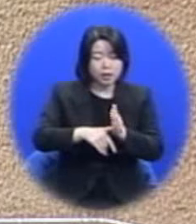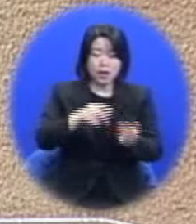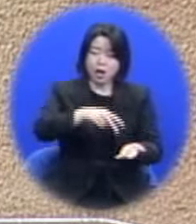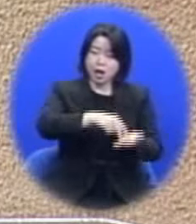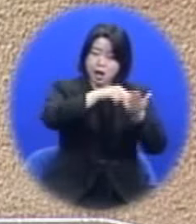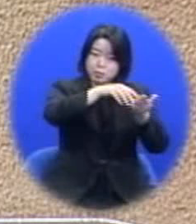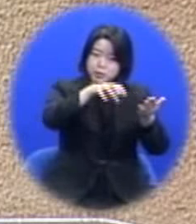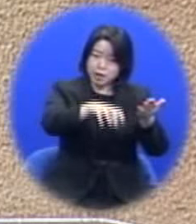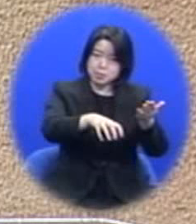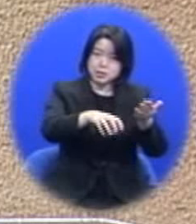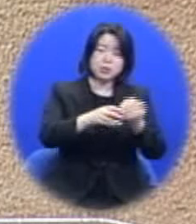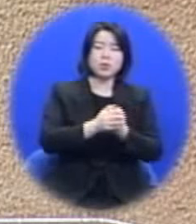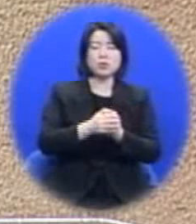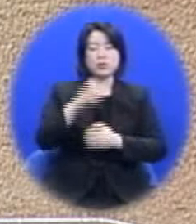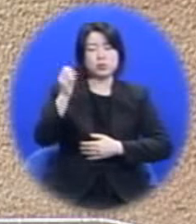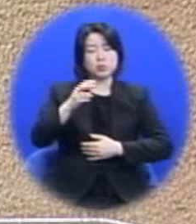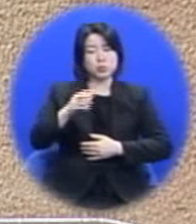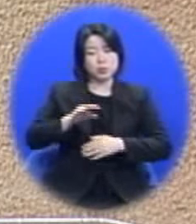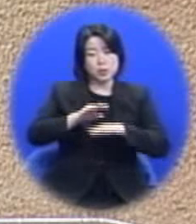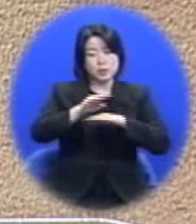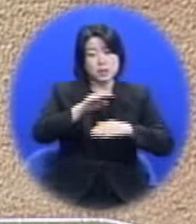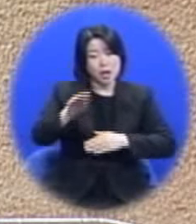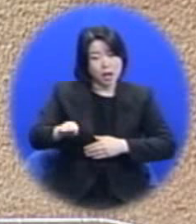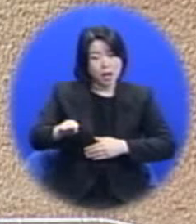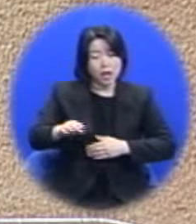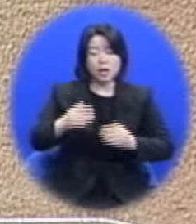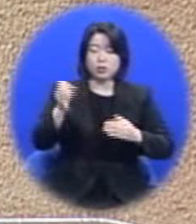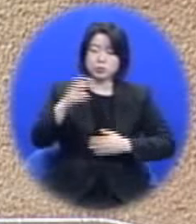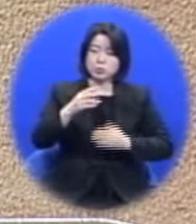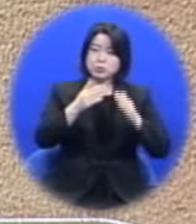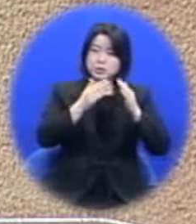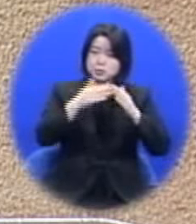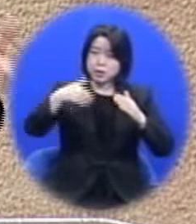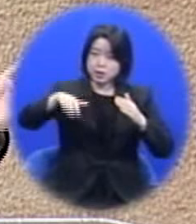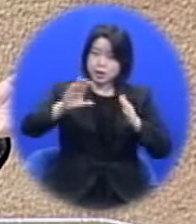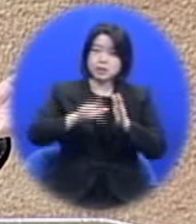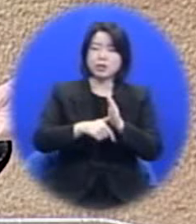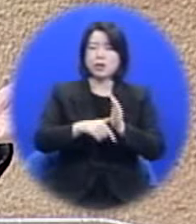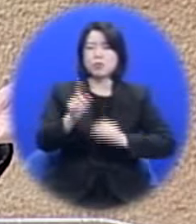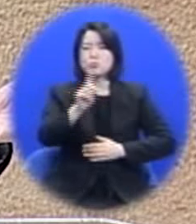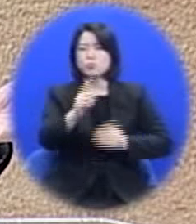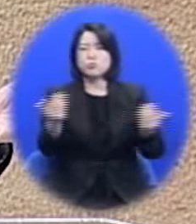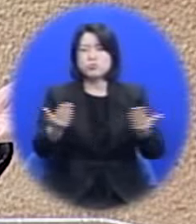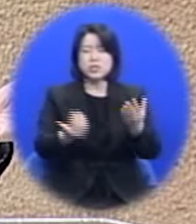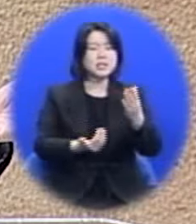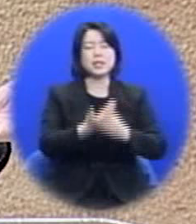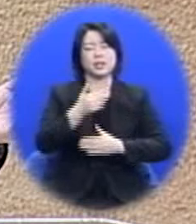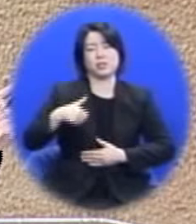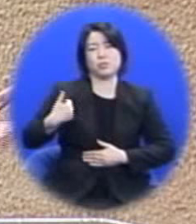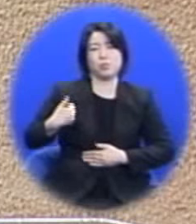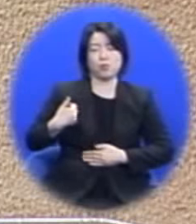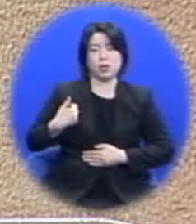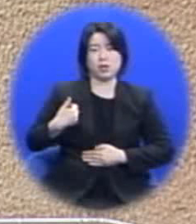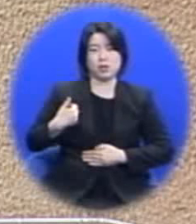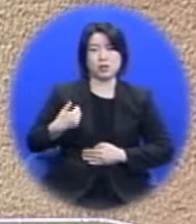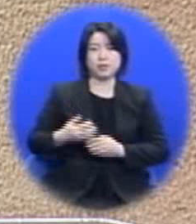엘리베이터 앞에서 또는 주차장에서 집에 갈 때 무슨 일이 있을지 몰라요.